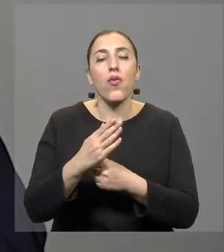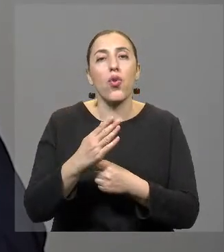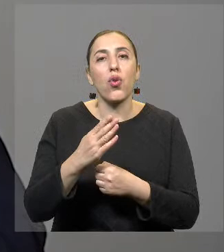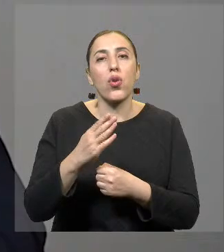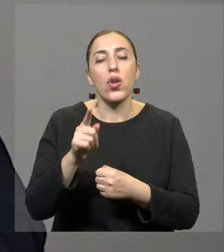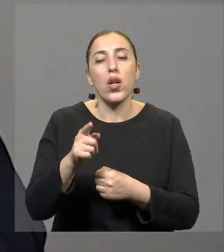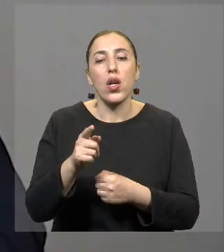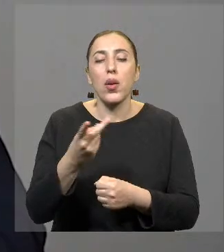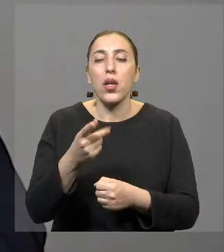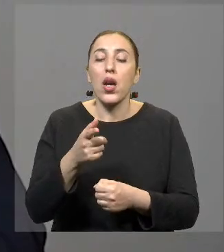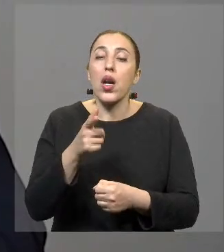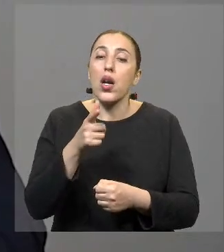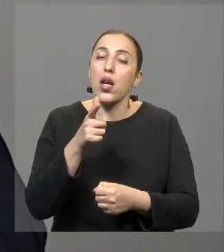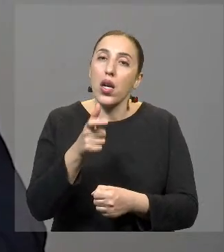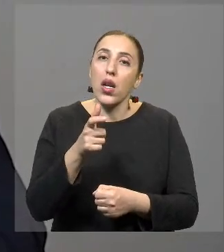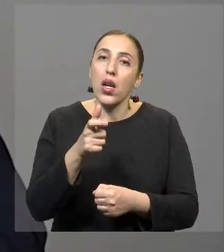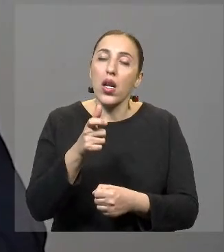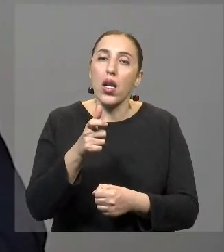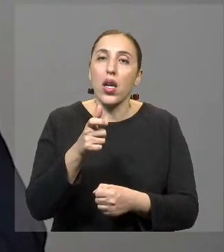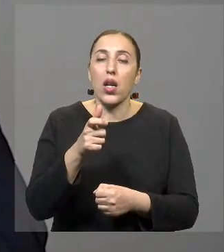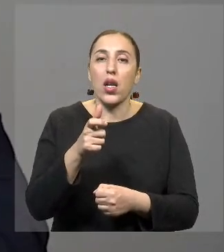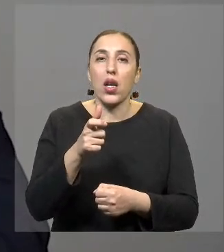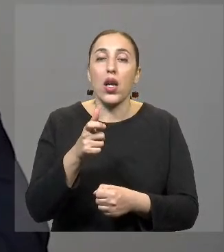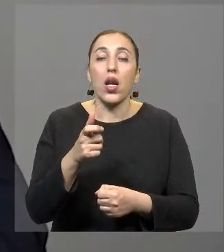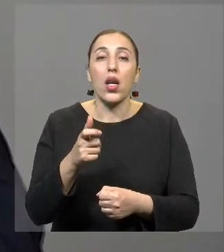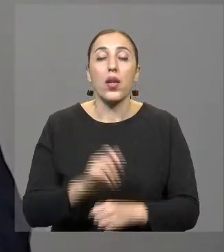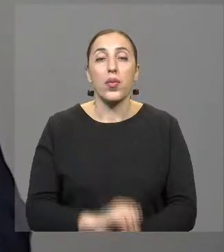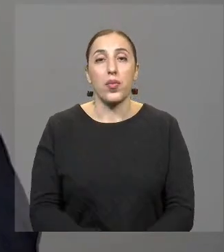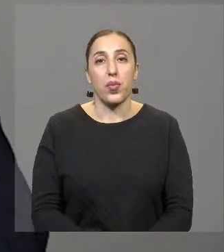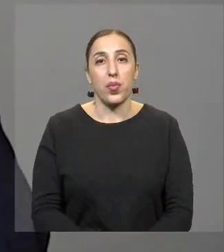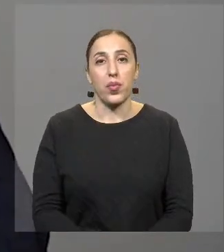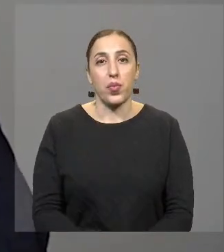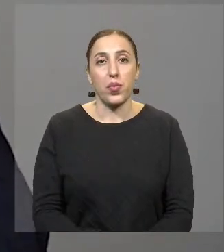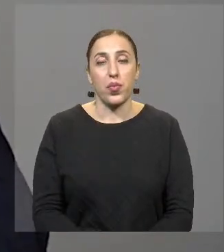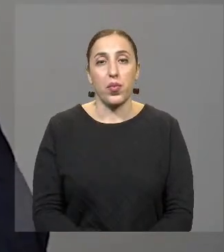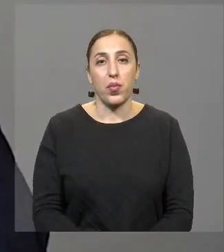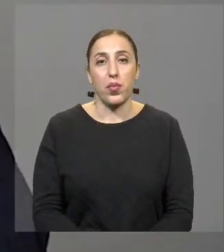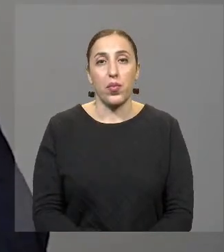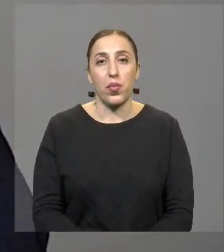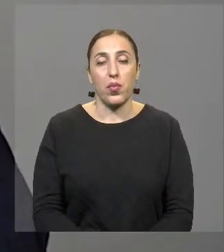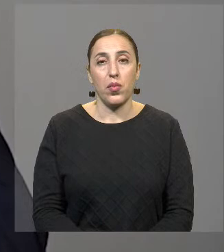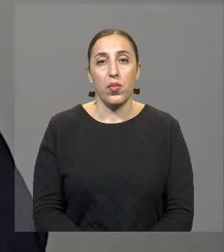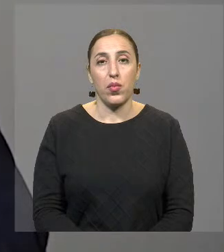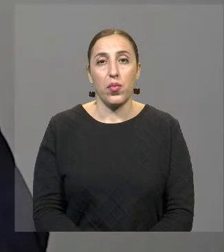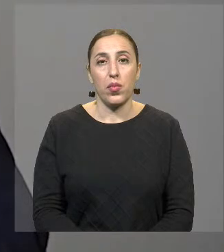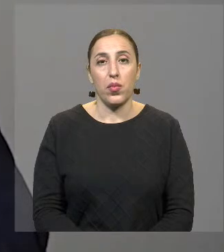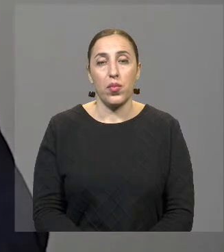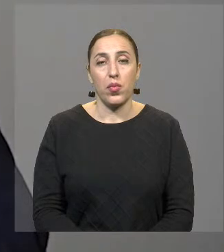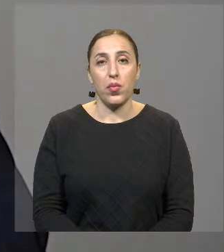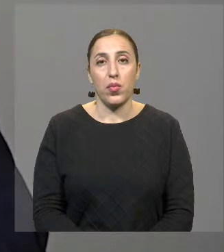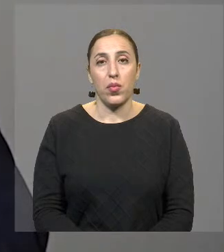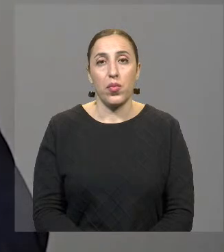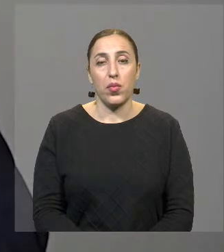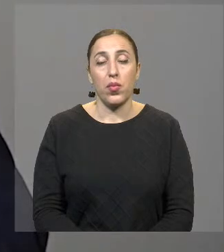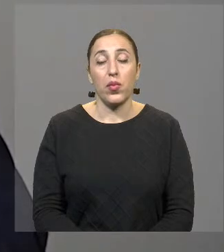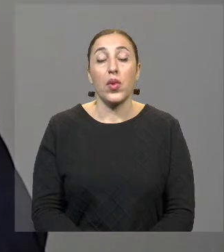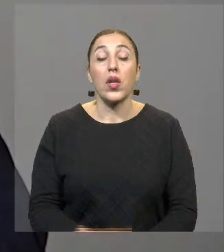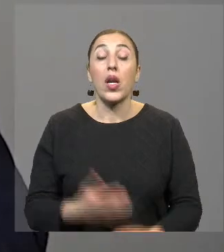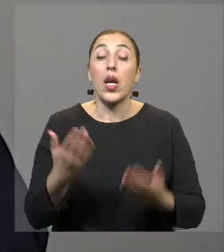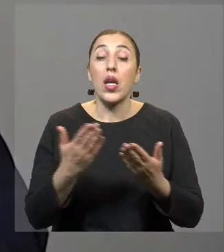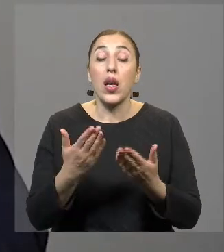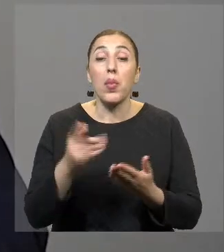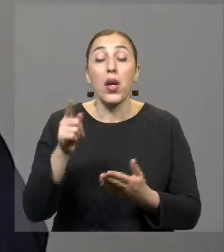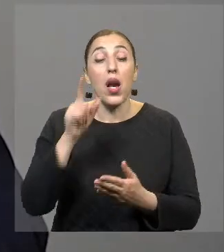առաջխահացման դեպքում և այն դեպքերում և որ նակ փորձի ներխուժել